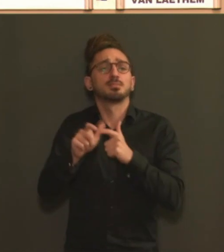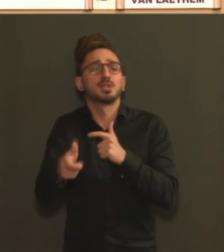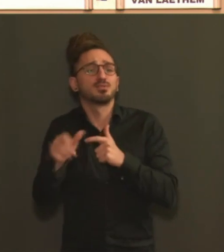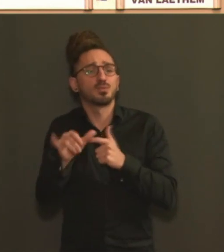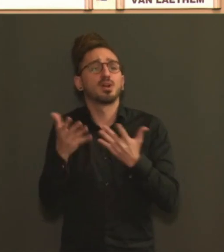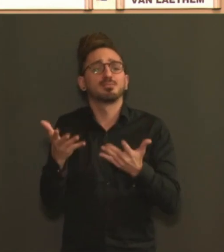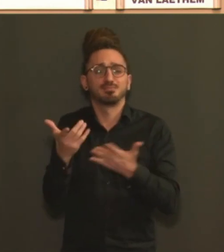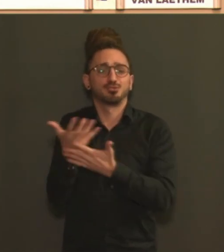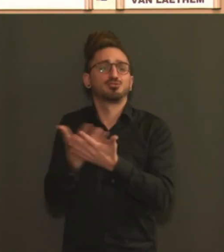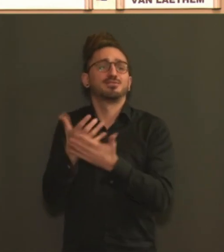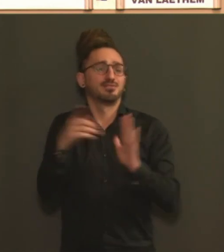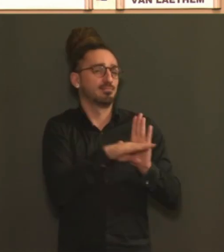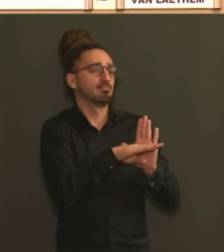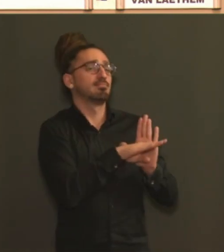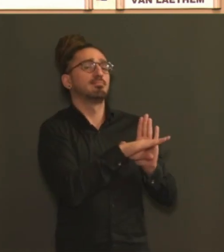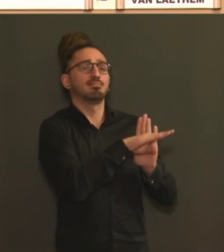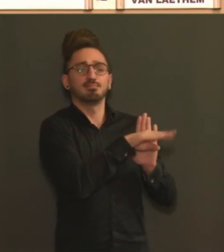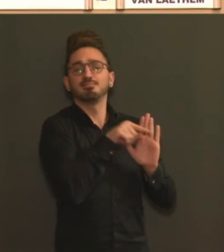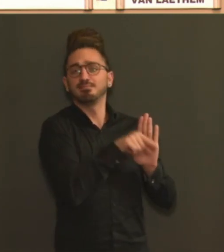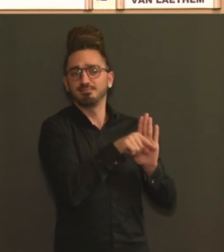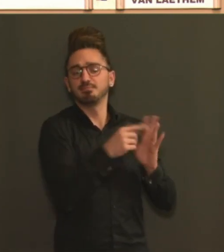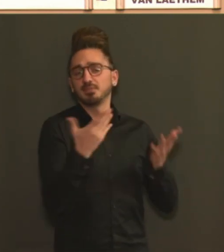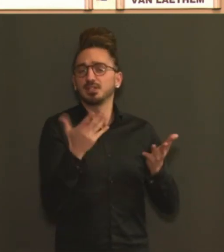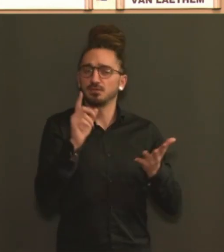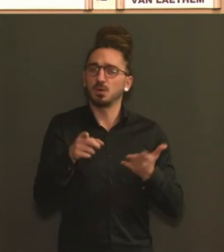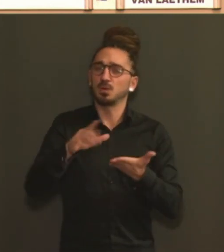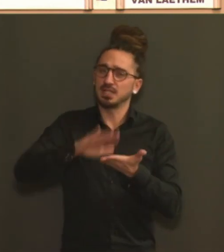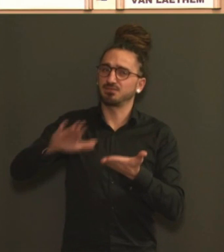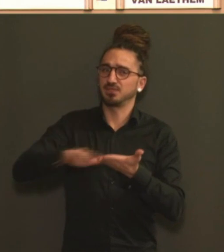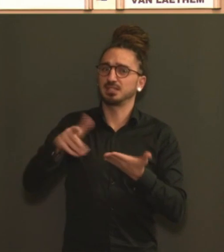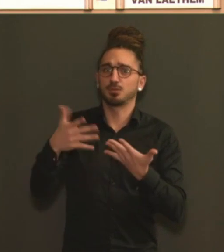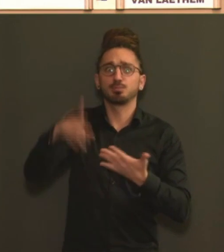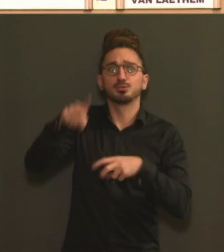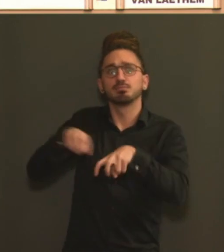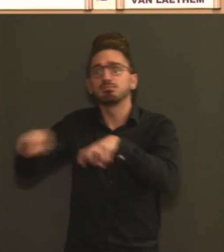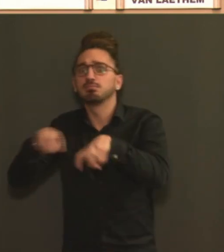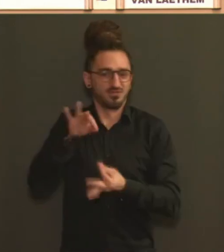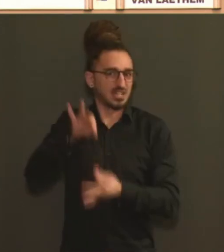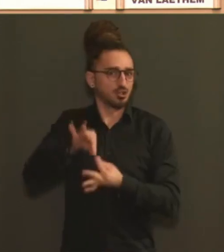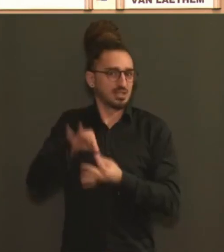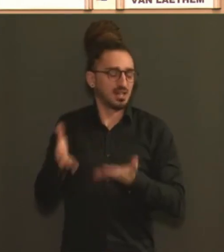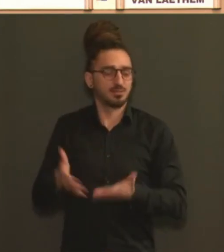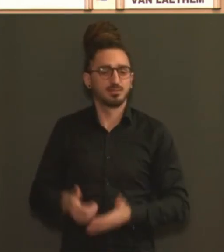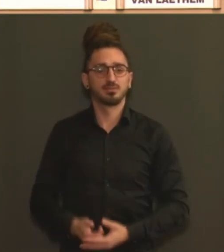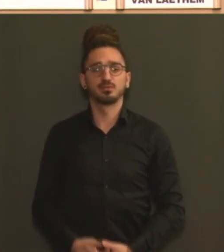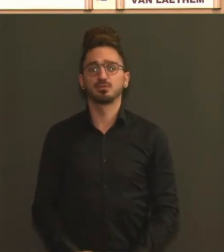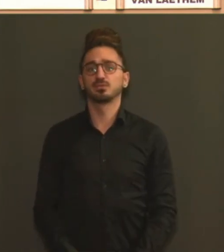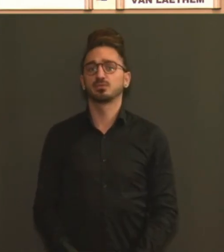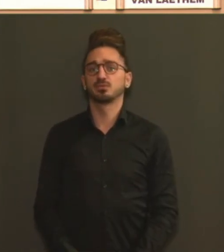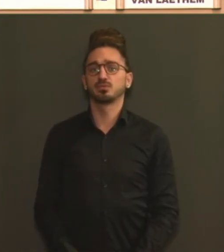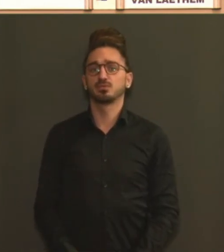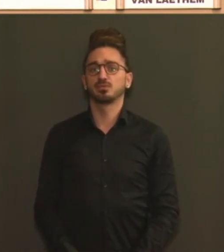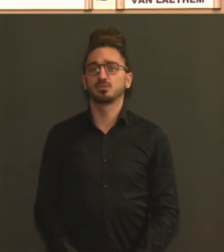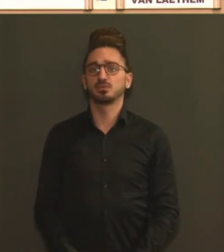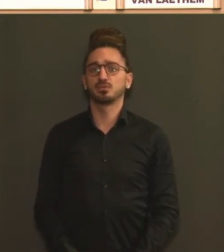chiffres et donc il ne faudrait pas que ce type d'évolution fasse jour actuellement. Vous savez aussi qu'il y a de